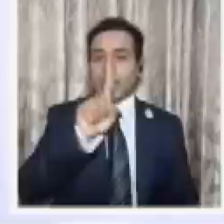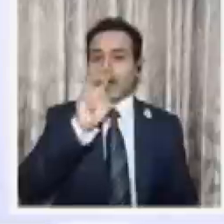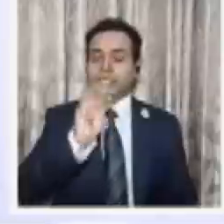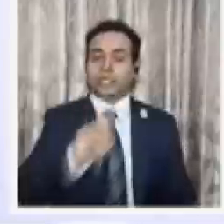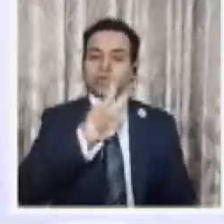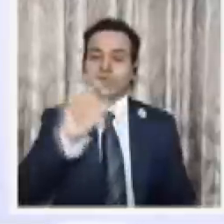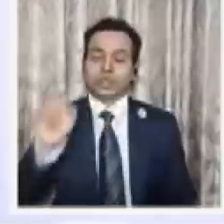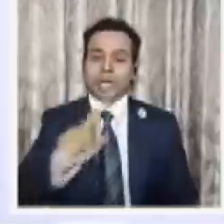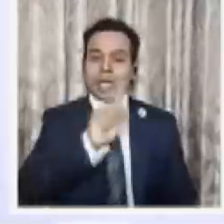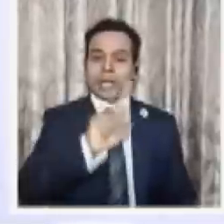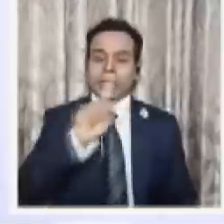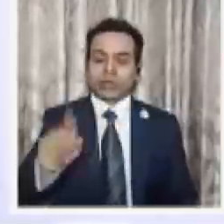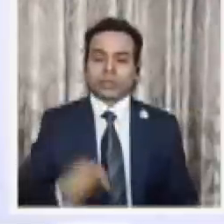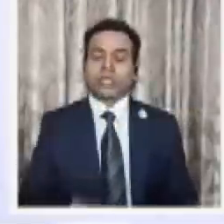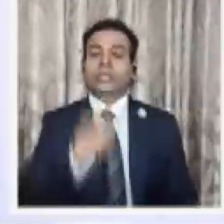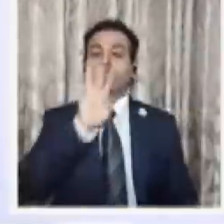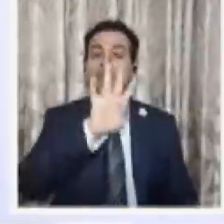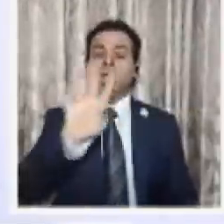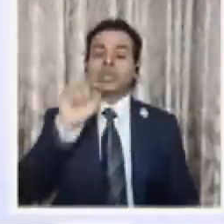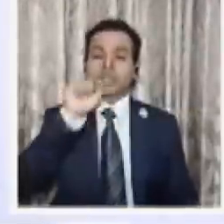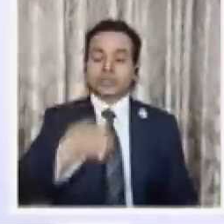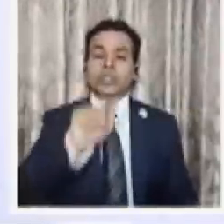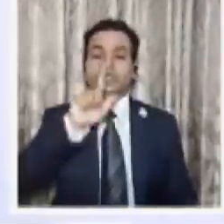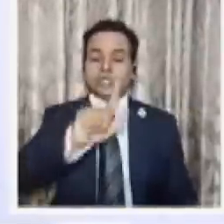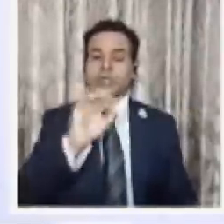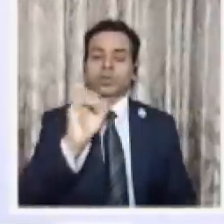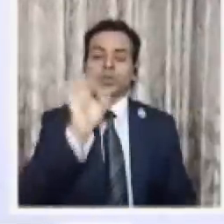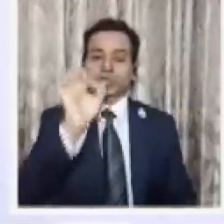799 জন 29.49% এবং